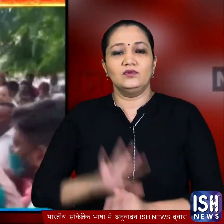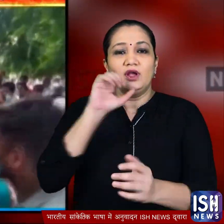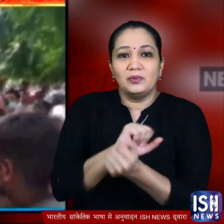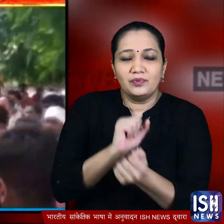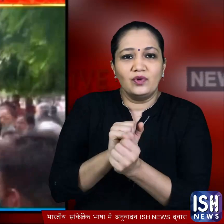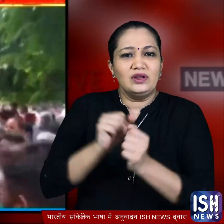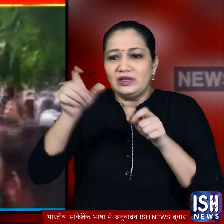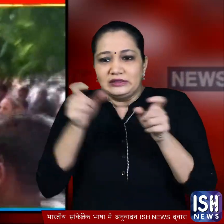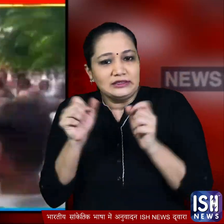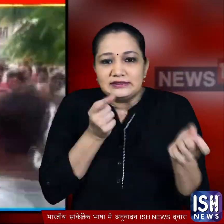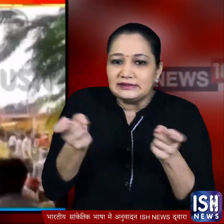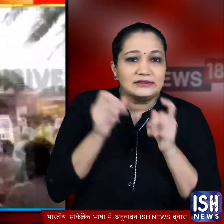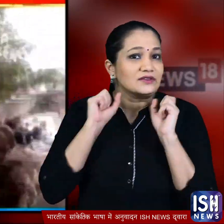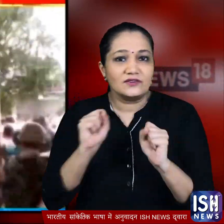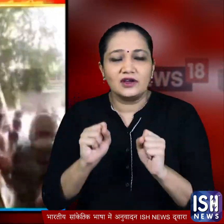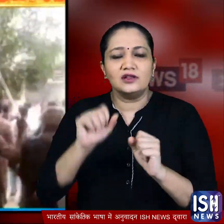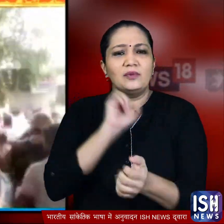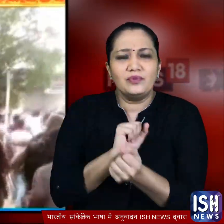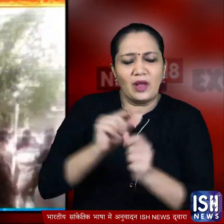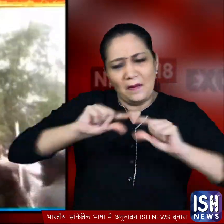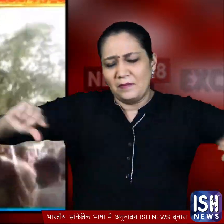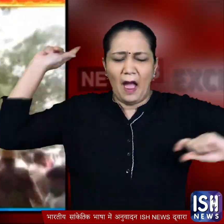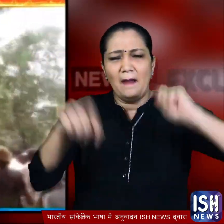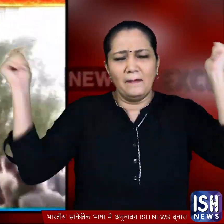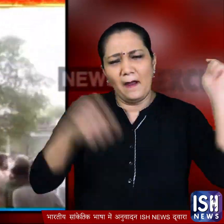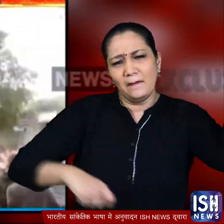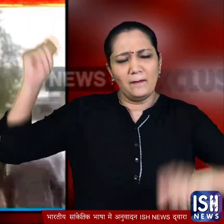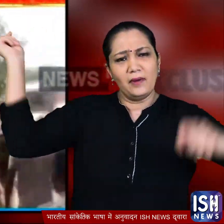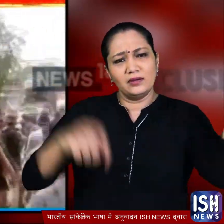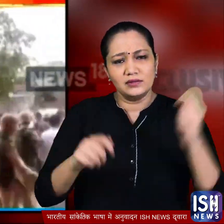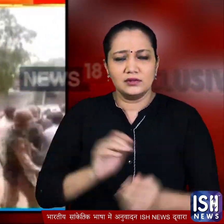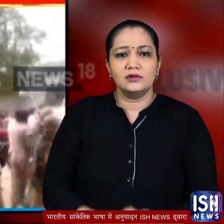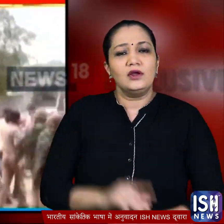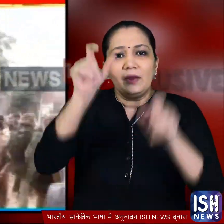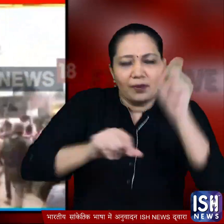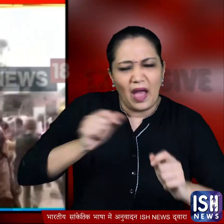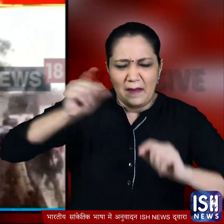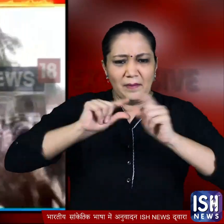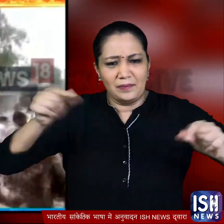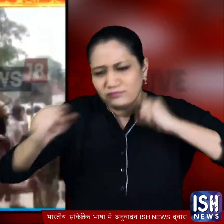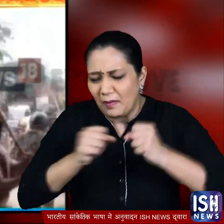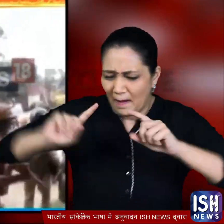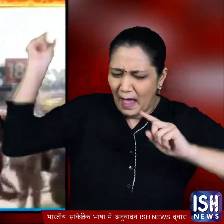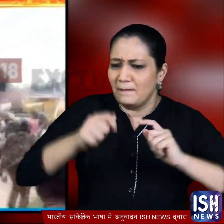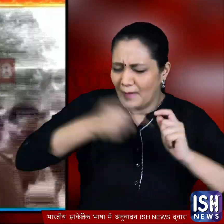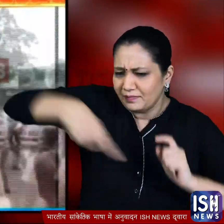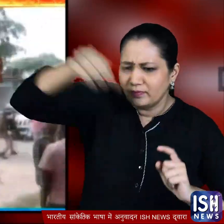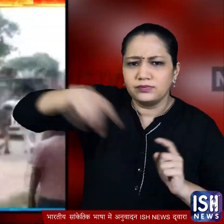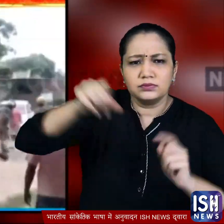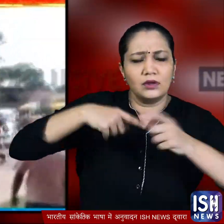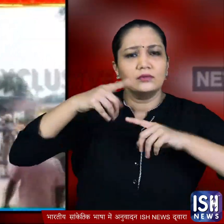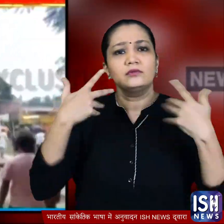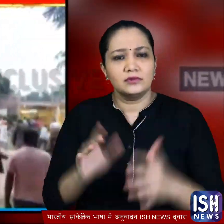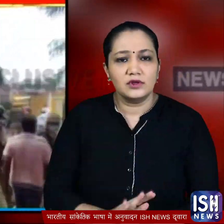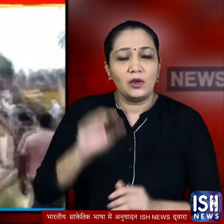जब पुलिस वालों पर भीड़ भारी पड़ती दिखने लगी तो पुलिस ने लाठियां चलानी शुरू कर दी। हंगामा करने वालों को दौड़ा दौड़ा कर पीटना शुरू कर दिया।